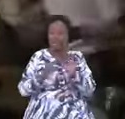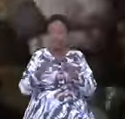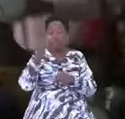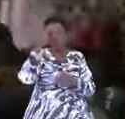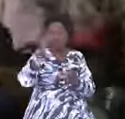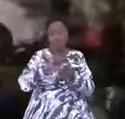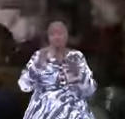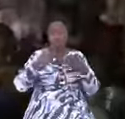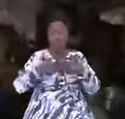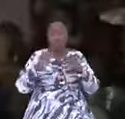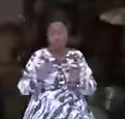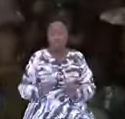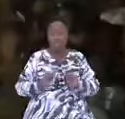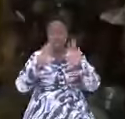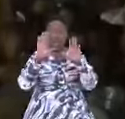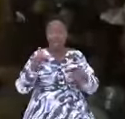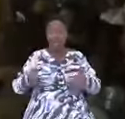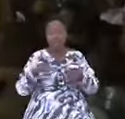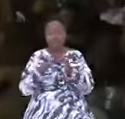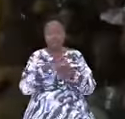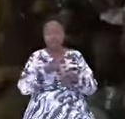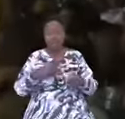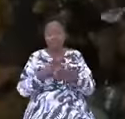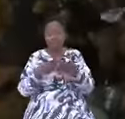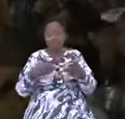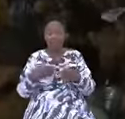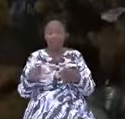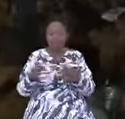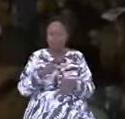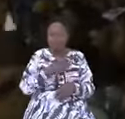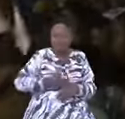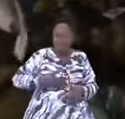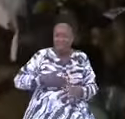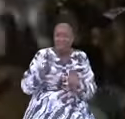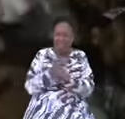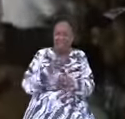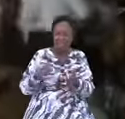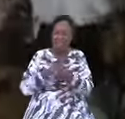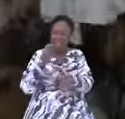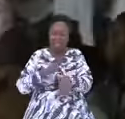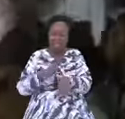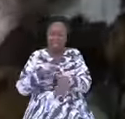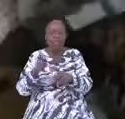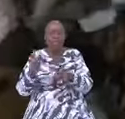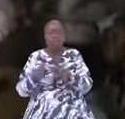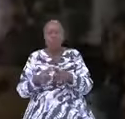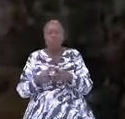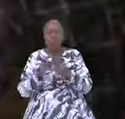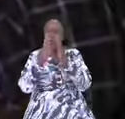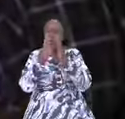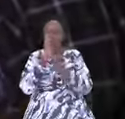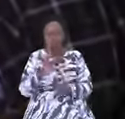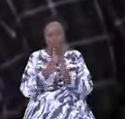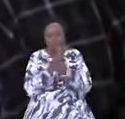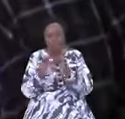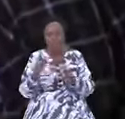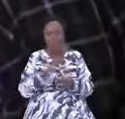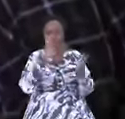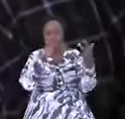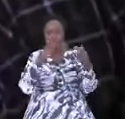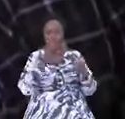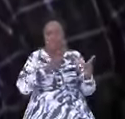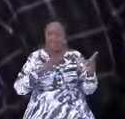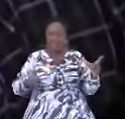c'est un voyage des décisions que vous conduira au niveau